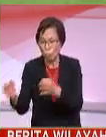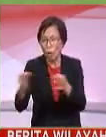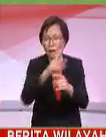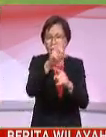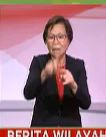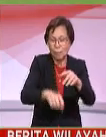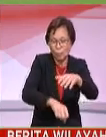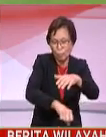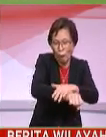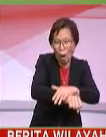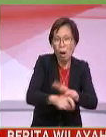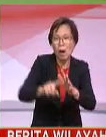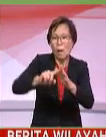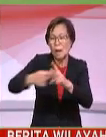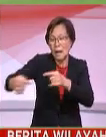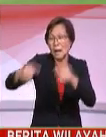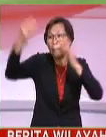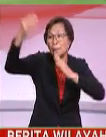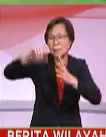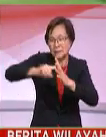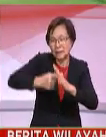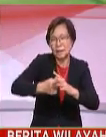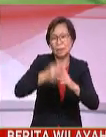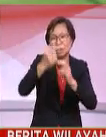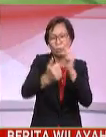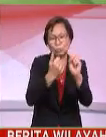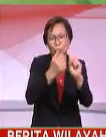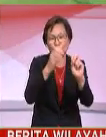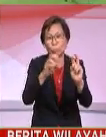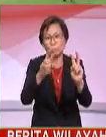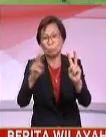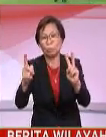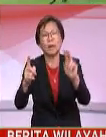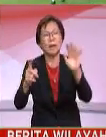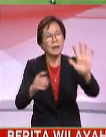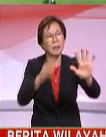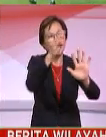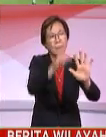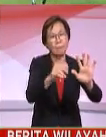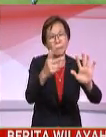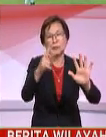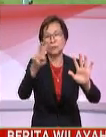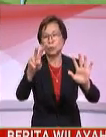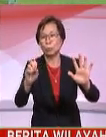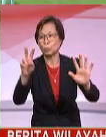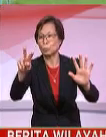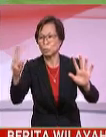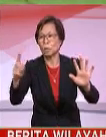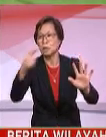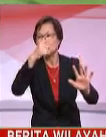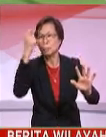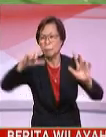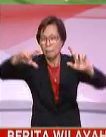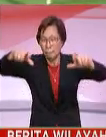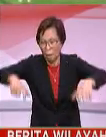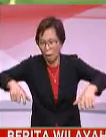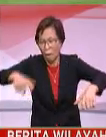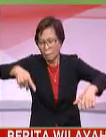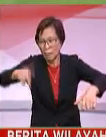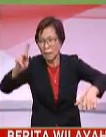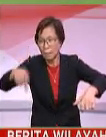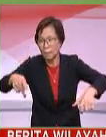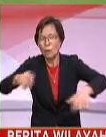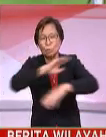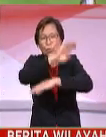tarikh sepak mula Liga Malaysia musim 2021 pada 5 Mac 2021 susulan PKP di semua